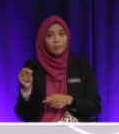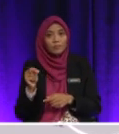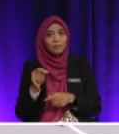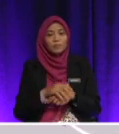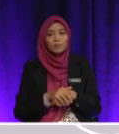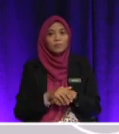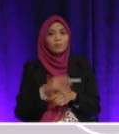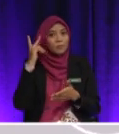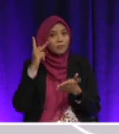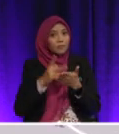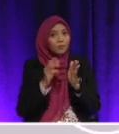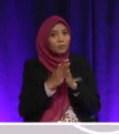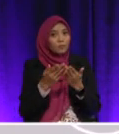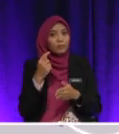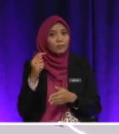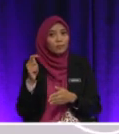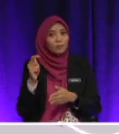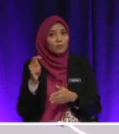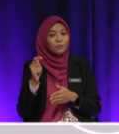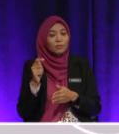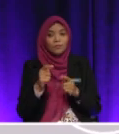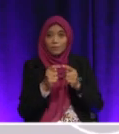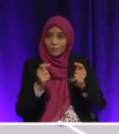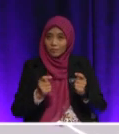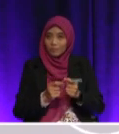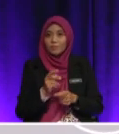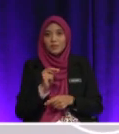buku teks yang berunsurkan tempat dan siapa